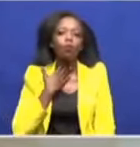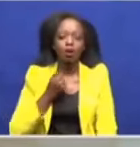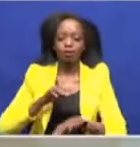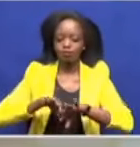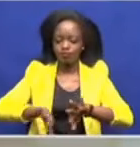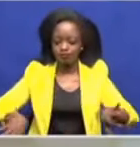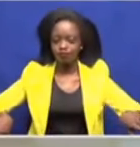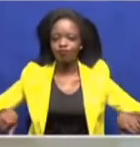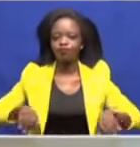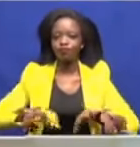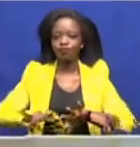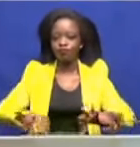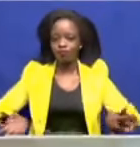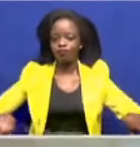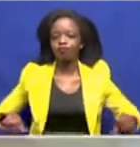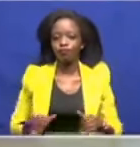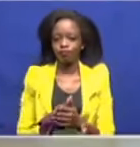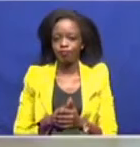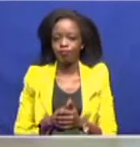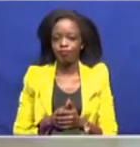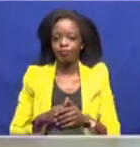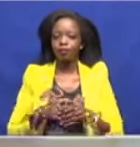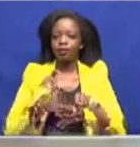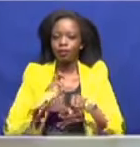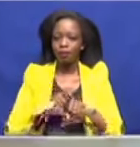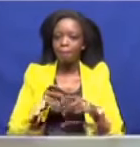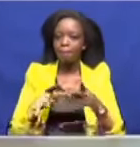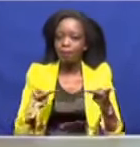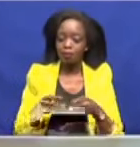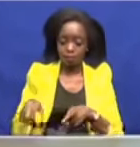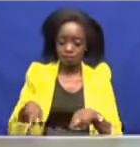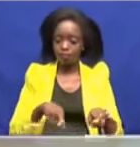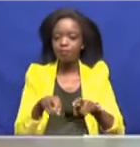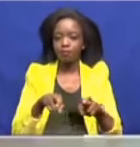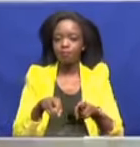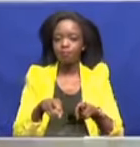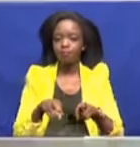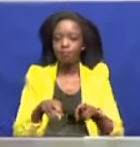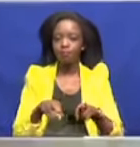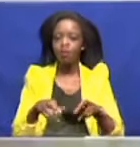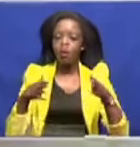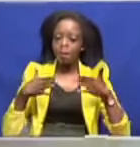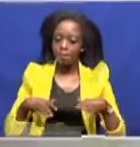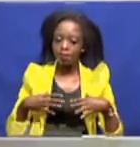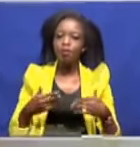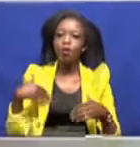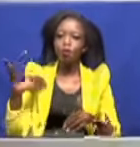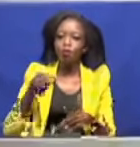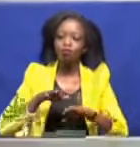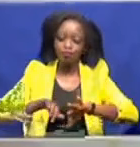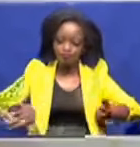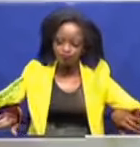kuogelea. Basi akashuka, palikuwa na mto ambao watu walikuwa naenda